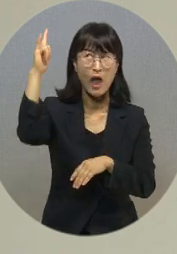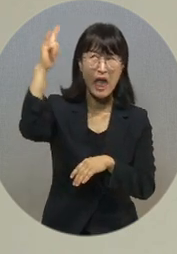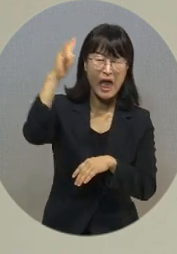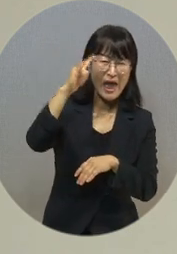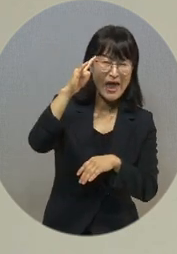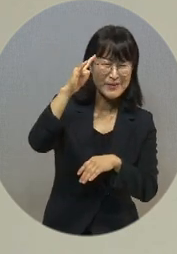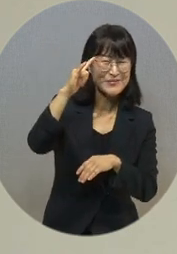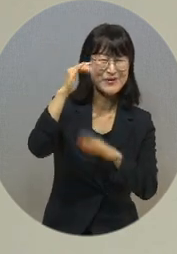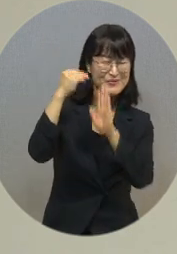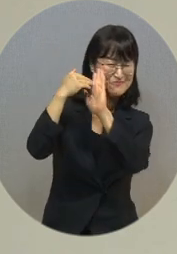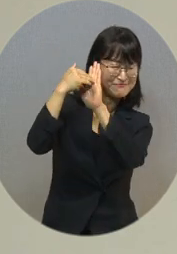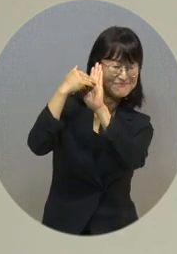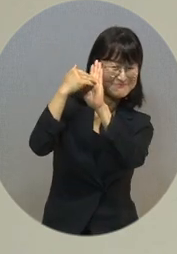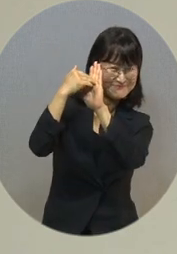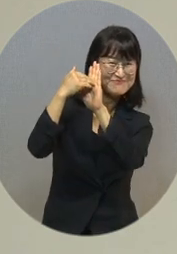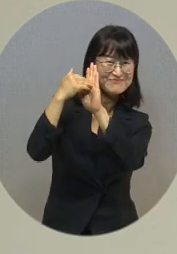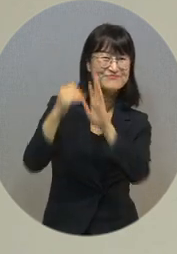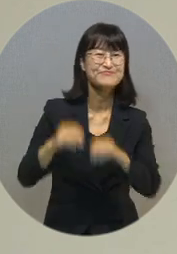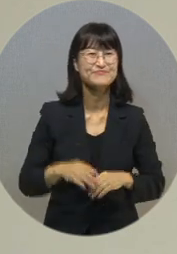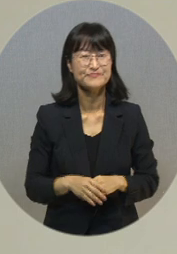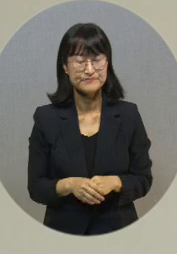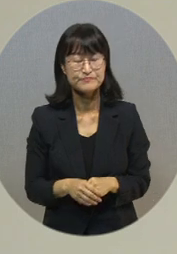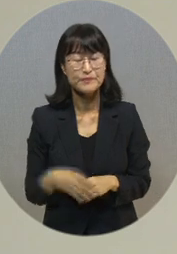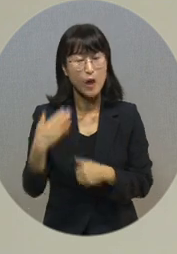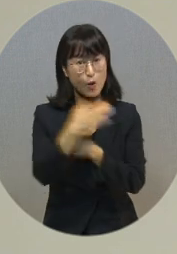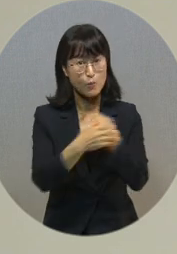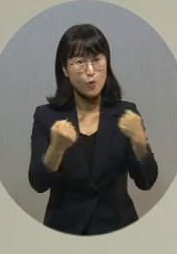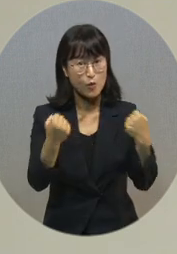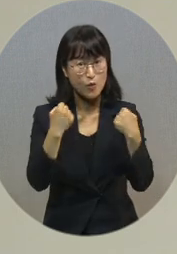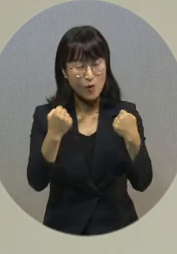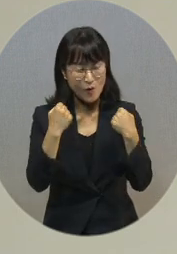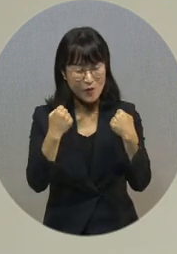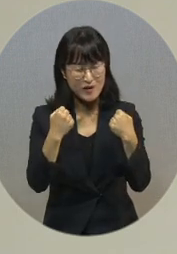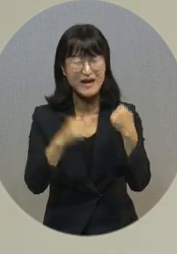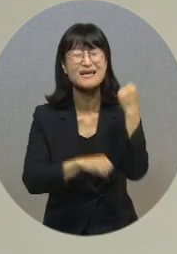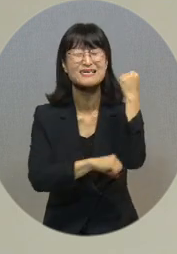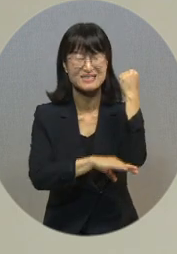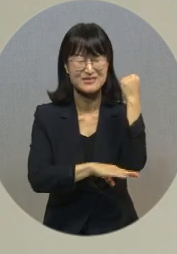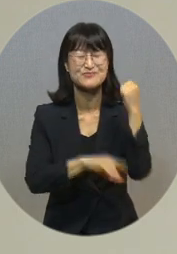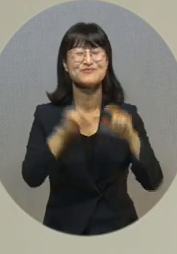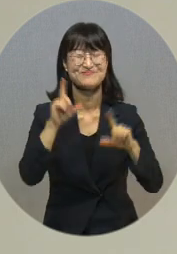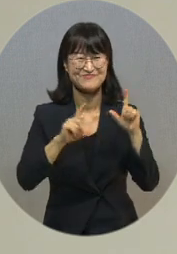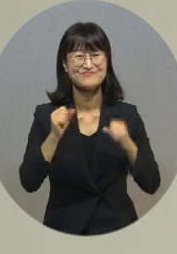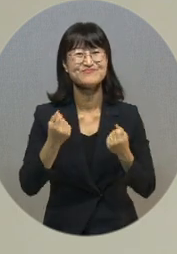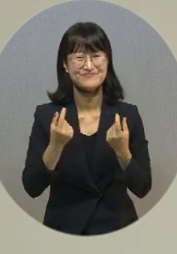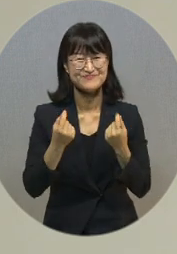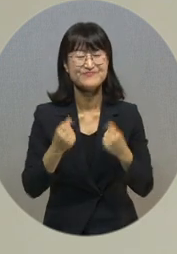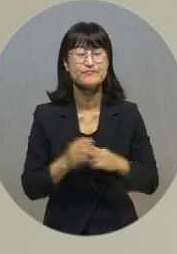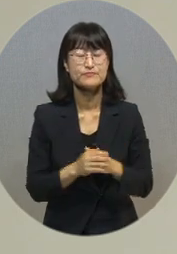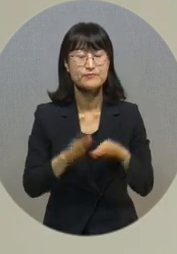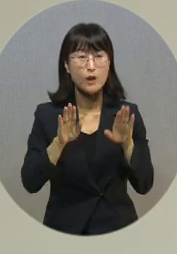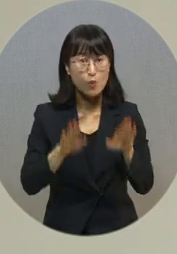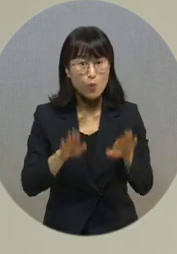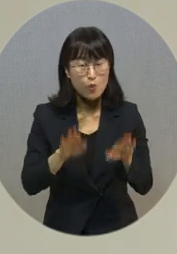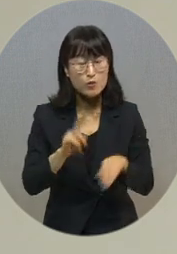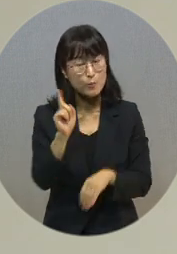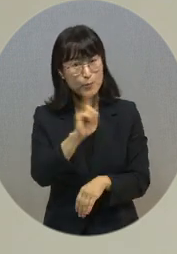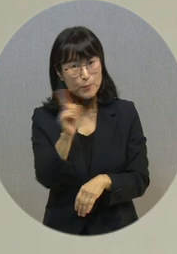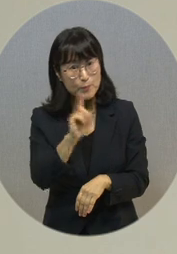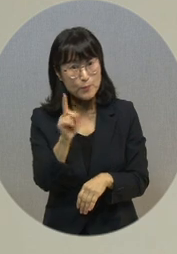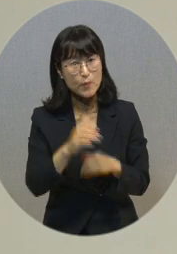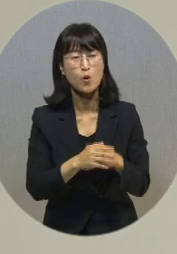노출을 자제하는 것. 이게 건강을 지키는 기본의 기본이라고 합니다. 오늘 건강 세상에서는요,